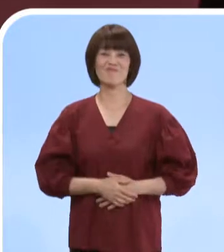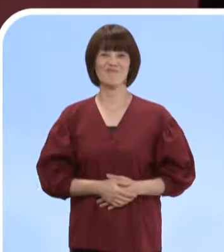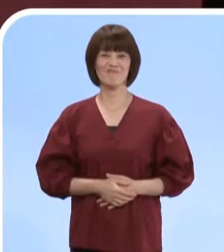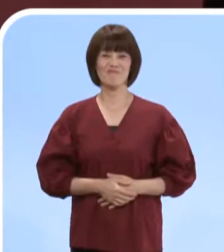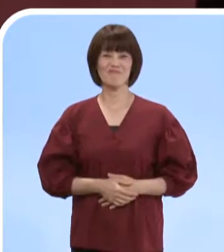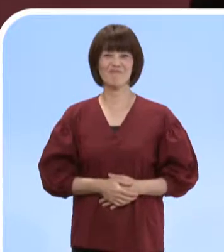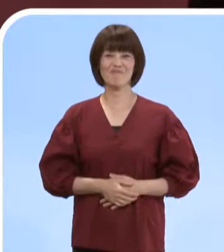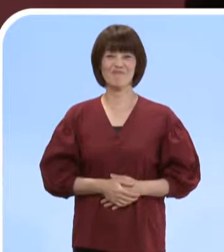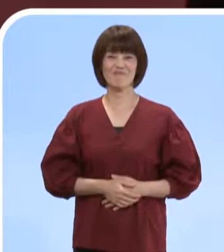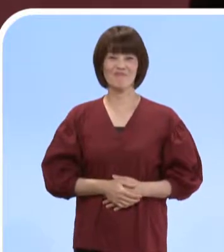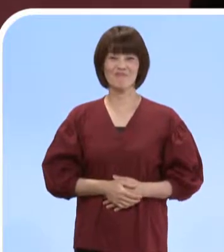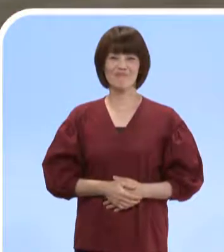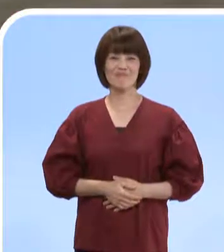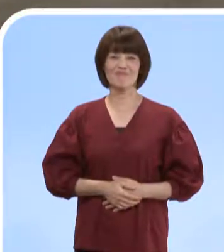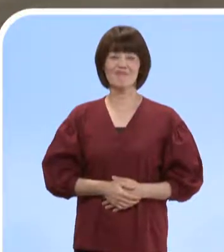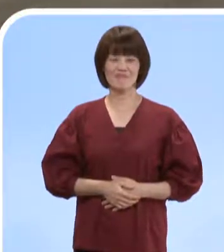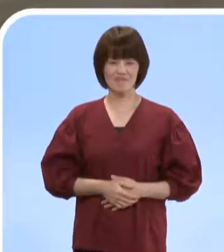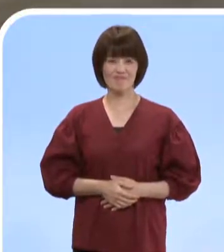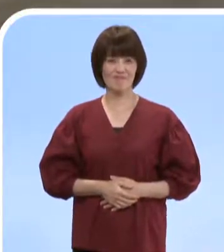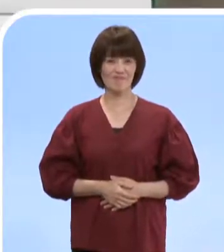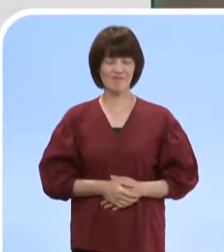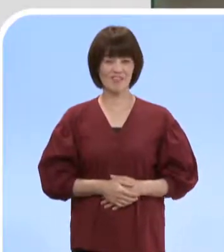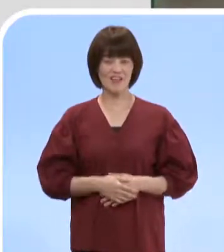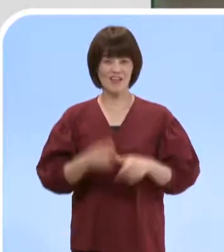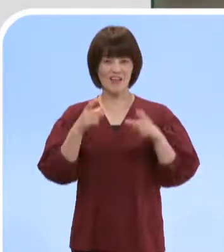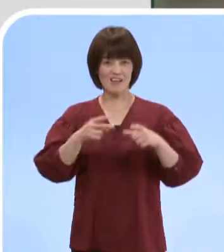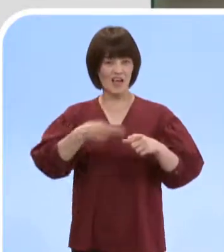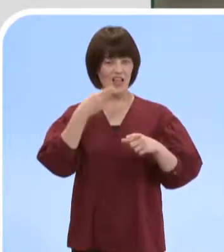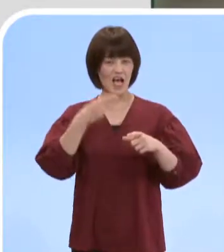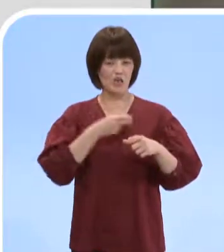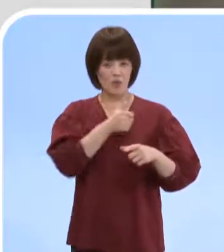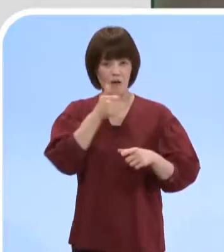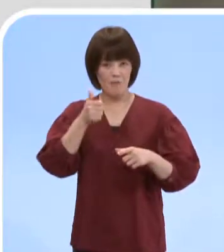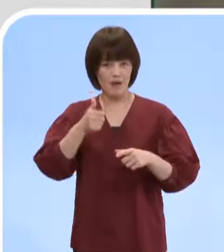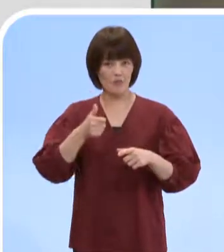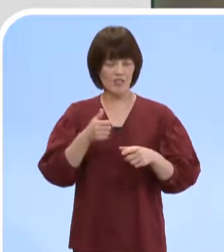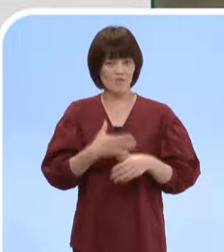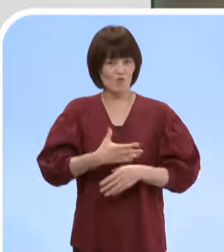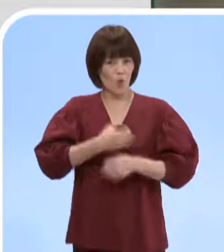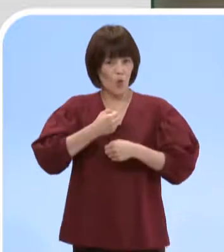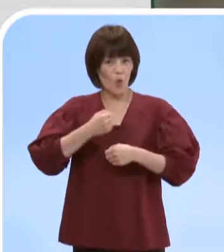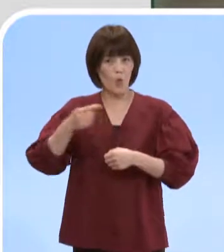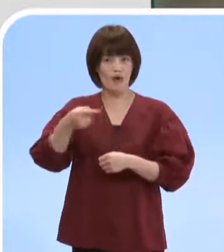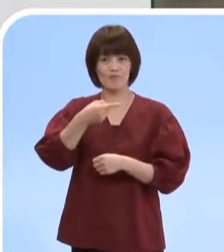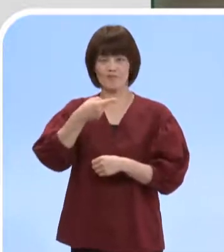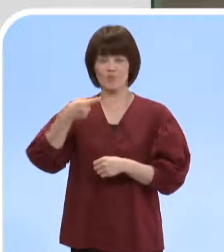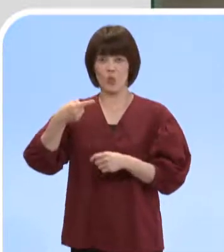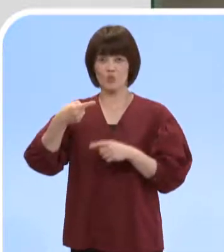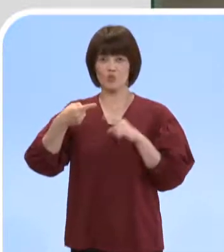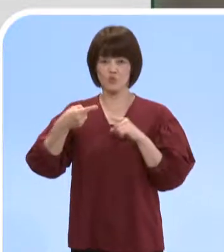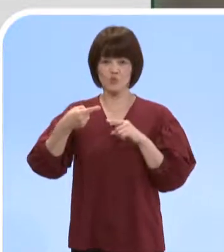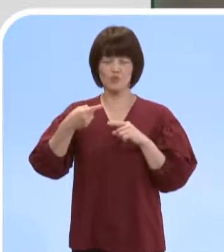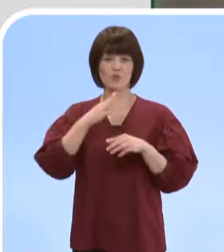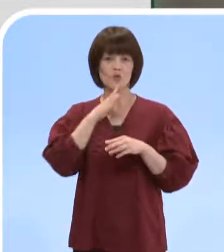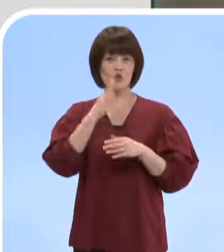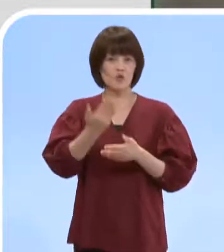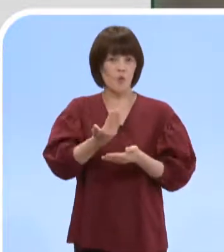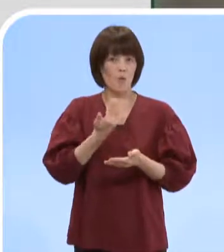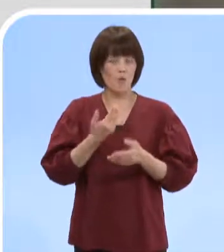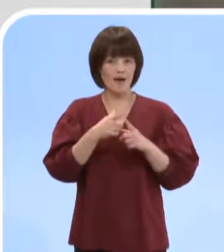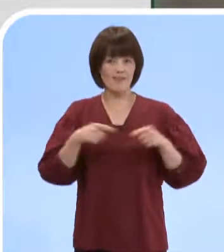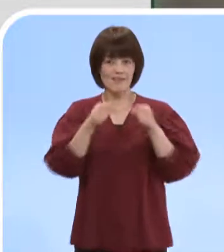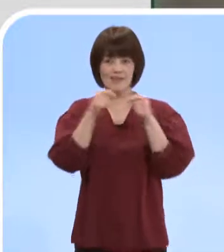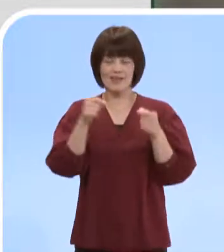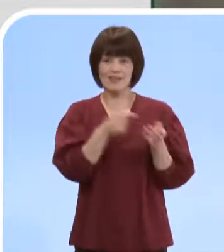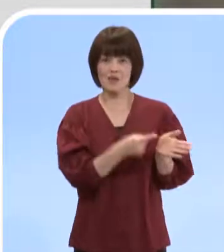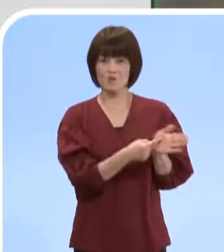くことができます。 伊豆市さらそば巡り心得一つ、注文前